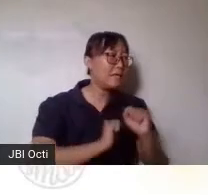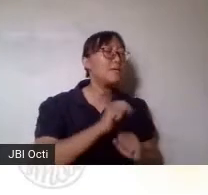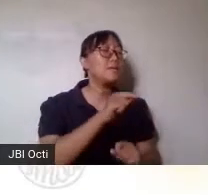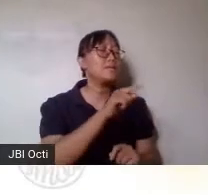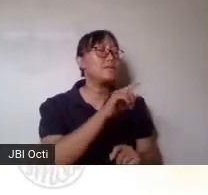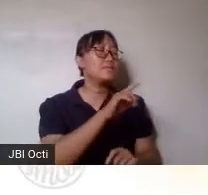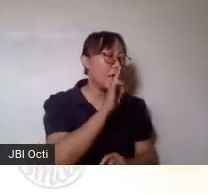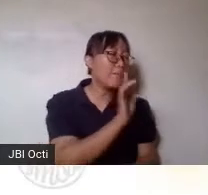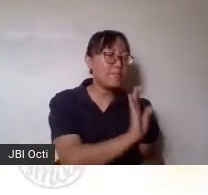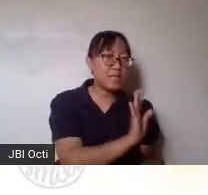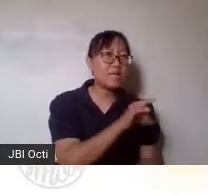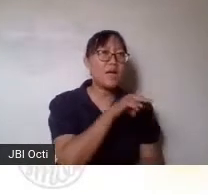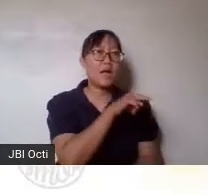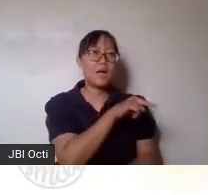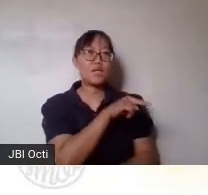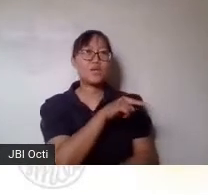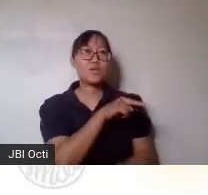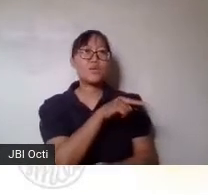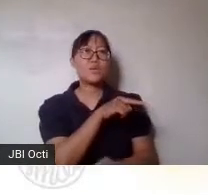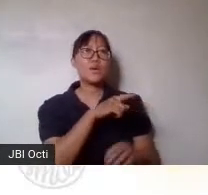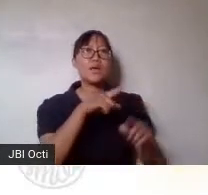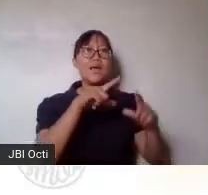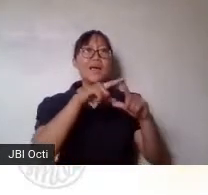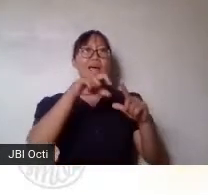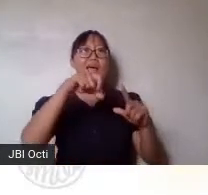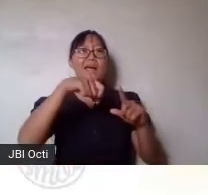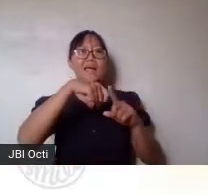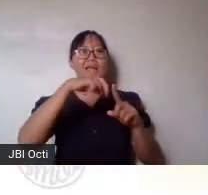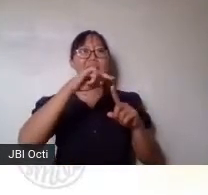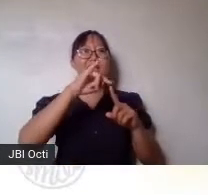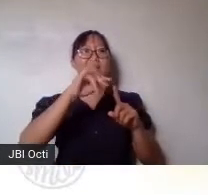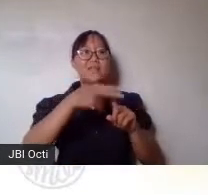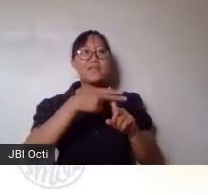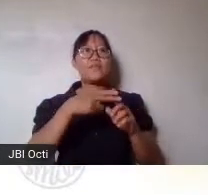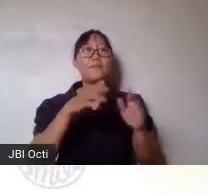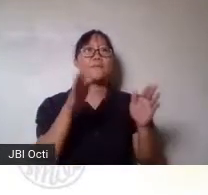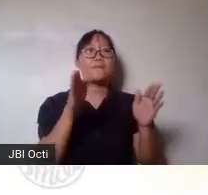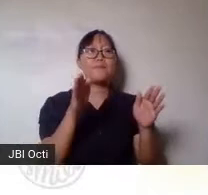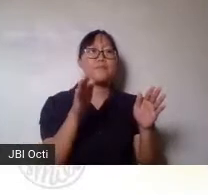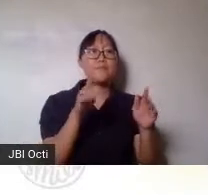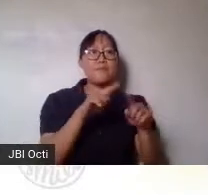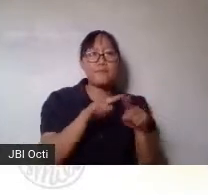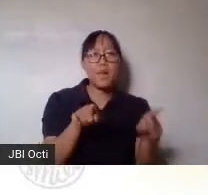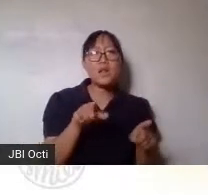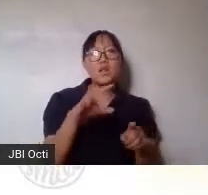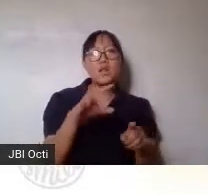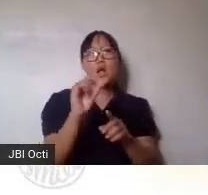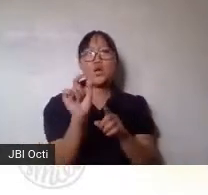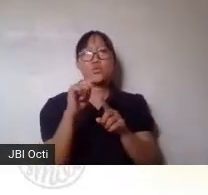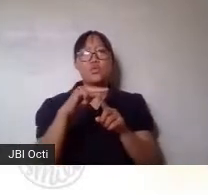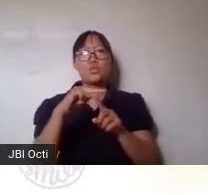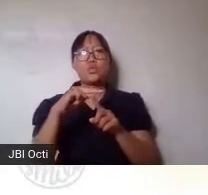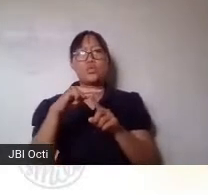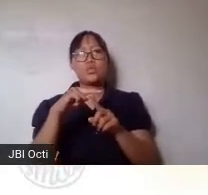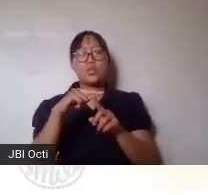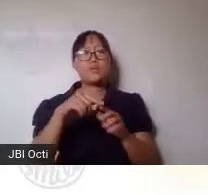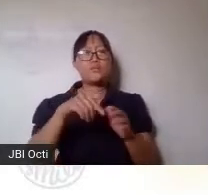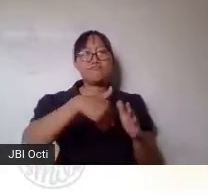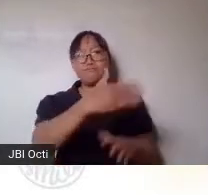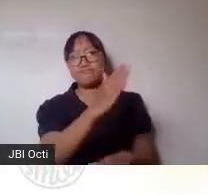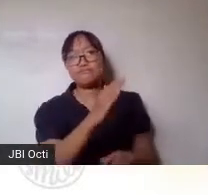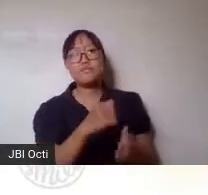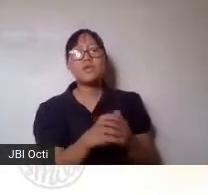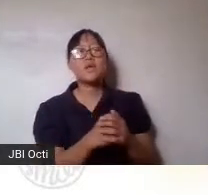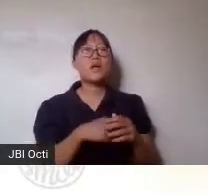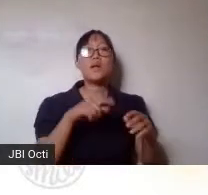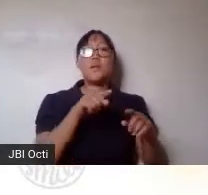out. Berbeda dengan kalau kasusnya ADHD, tidak diam, tapi kemudian kalau dia bergerak dari satu sudut